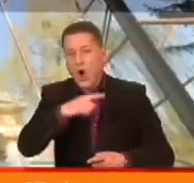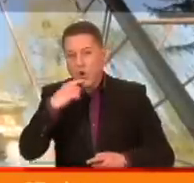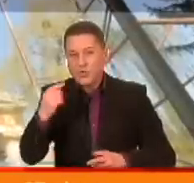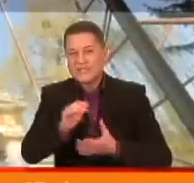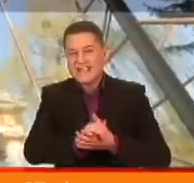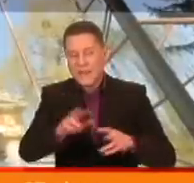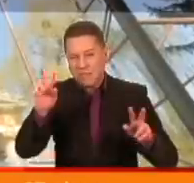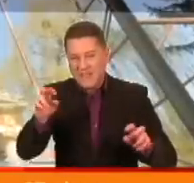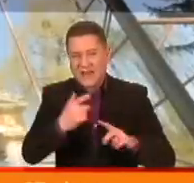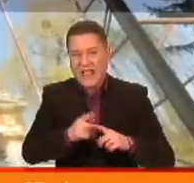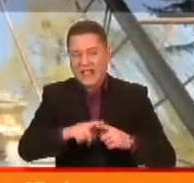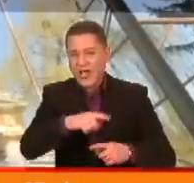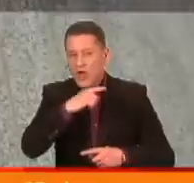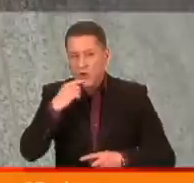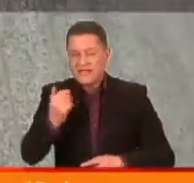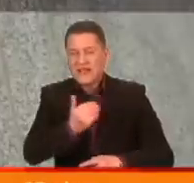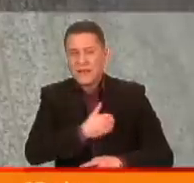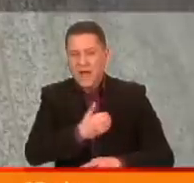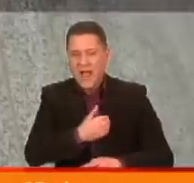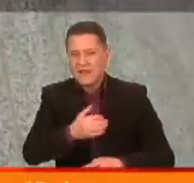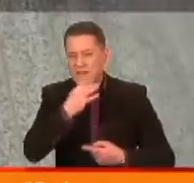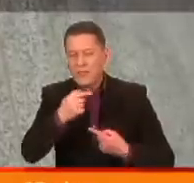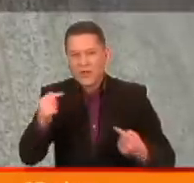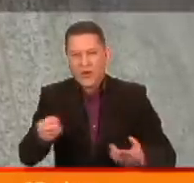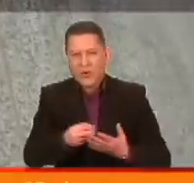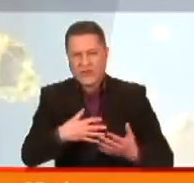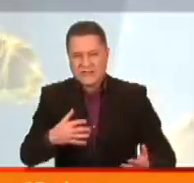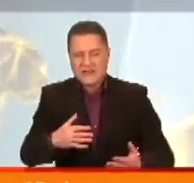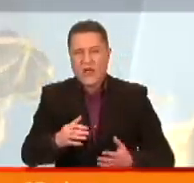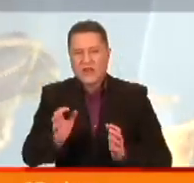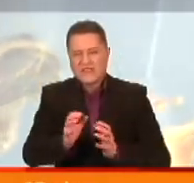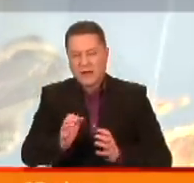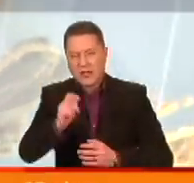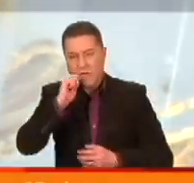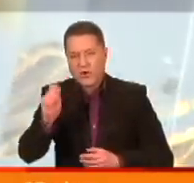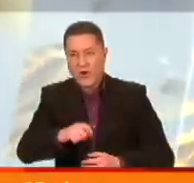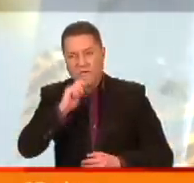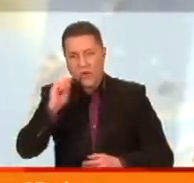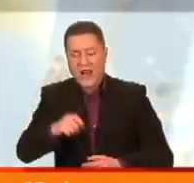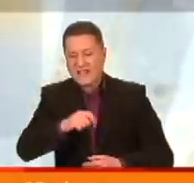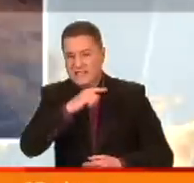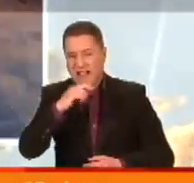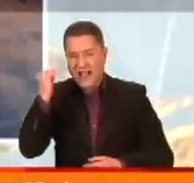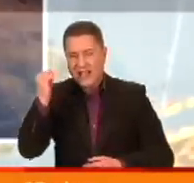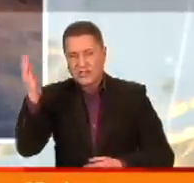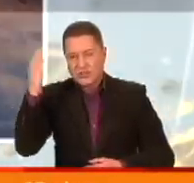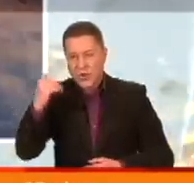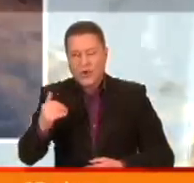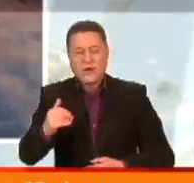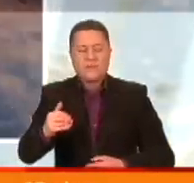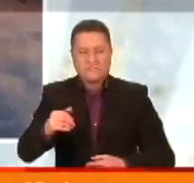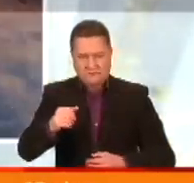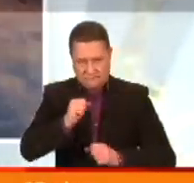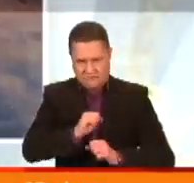Росія намагається зараз будь-що, будь-якою ціною зберегти в Україні. В українській історії російський полководець залишив помітний